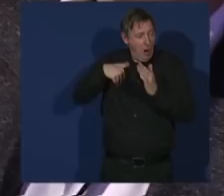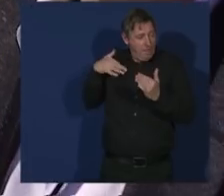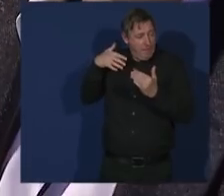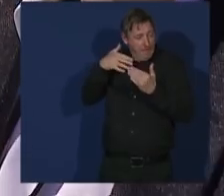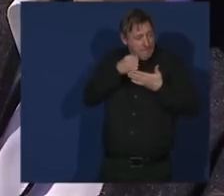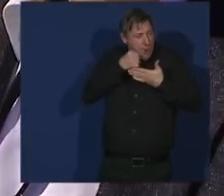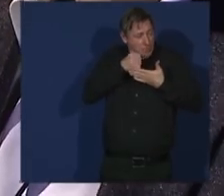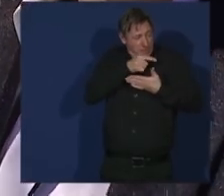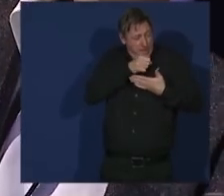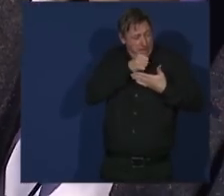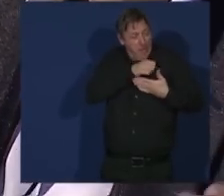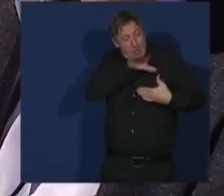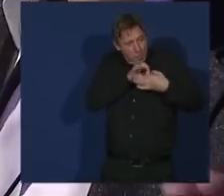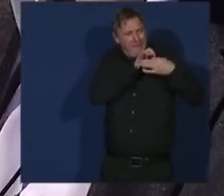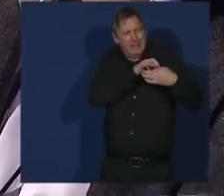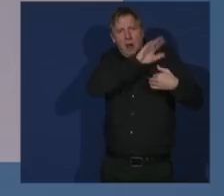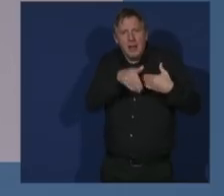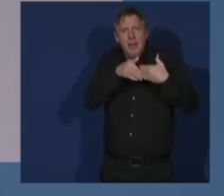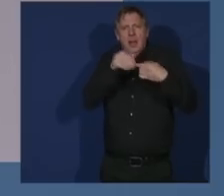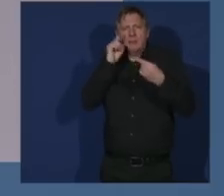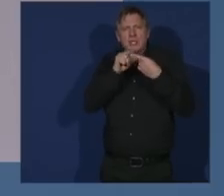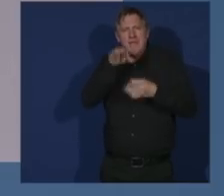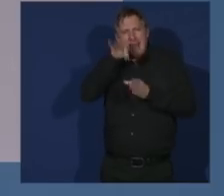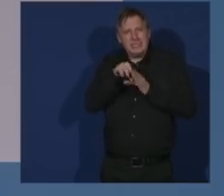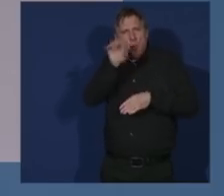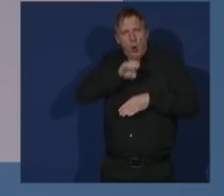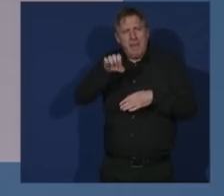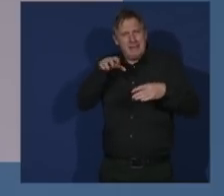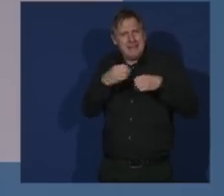porterons avec toi pour gagner ces élections européennes.